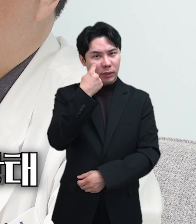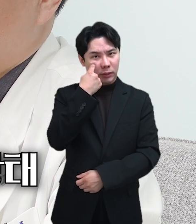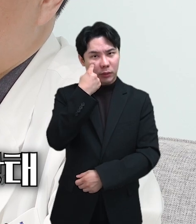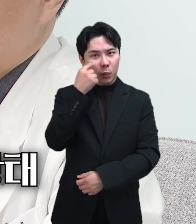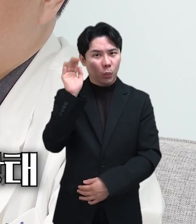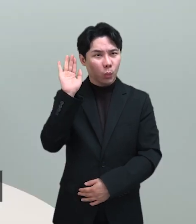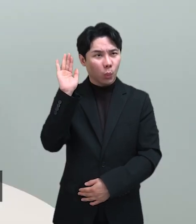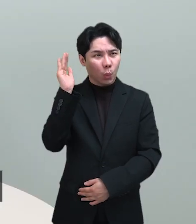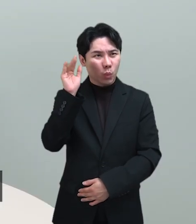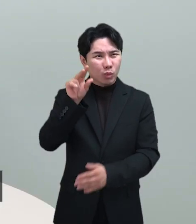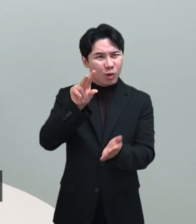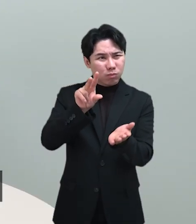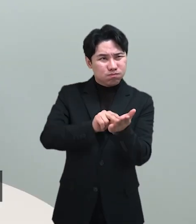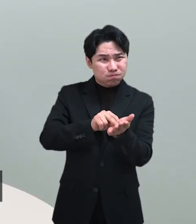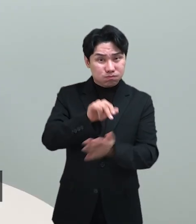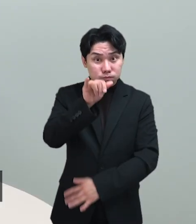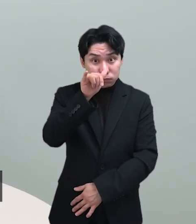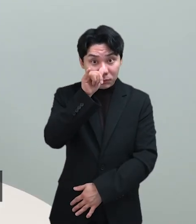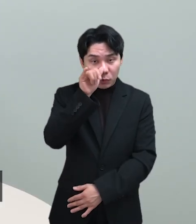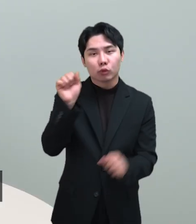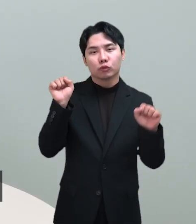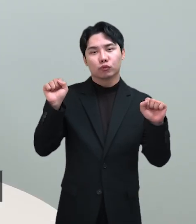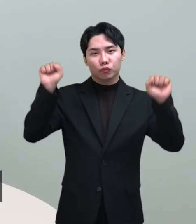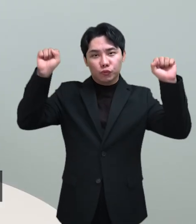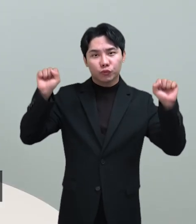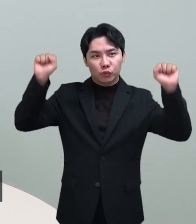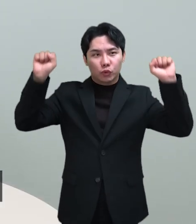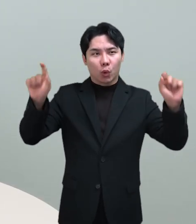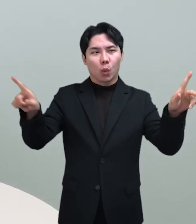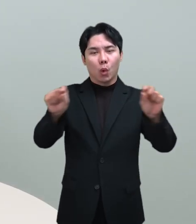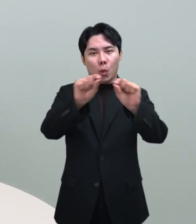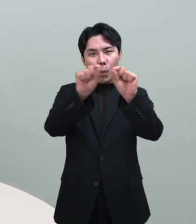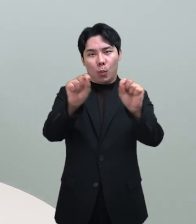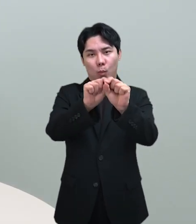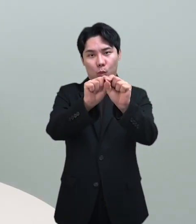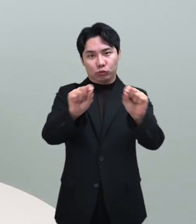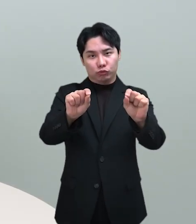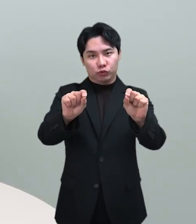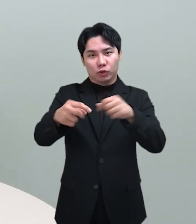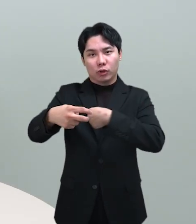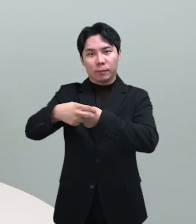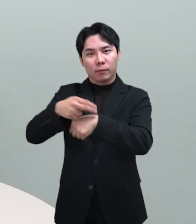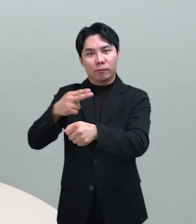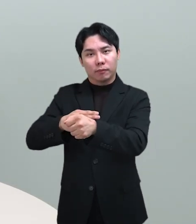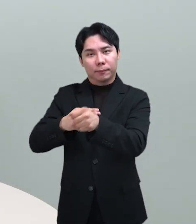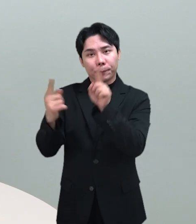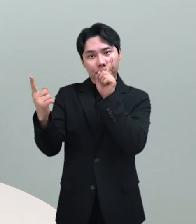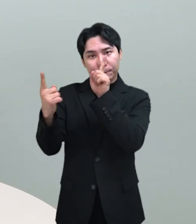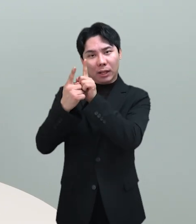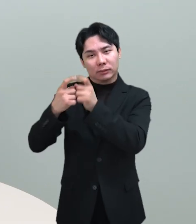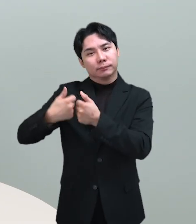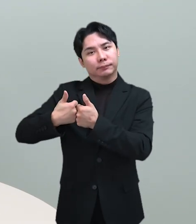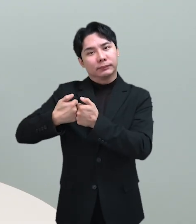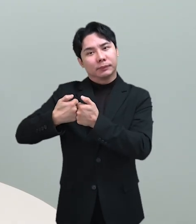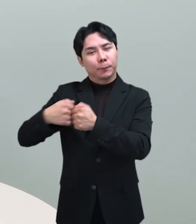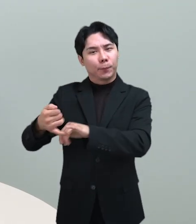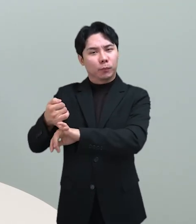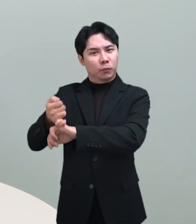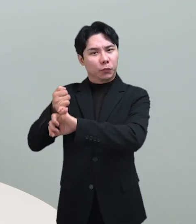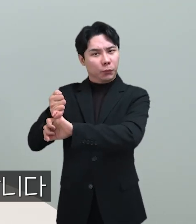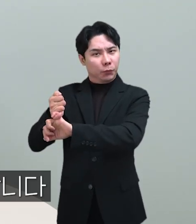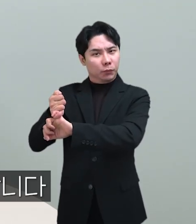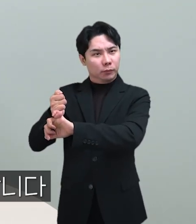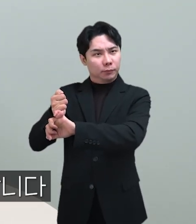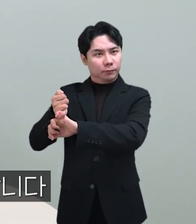속도를 봐야 합니다. 만약에 최근 심부전증의 진행 속도가 너무 빠르거나 변하는 시점이라면 잠시 운동을